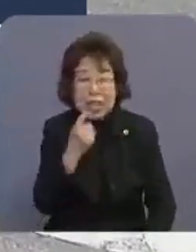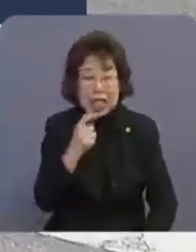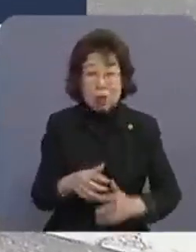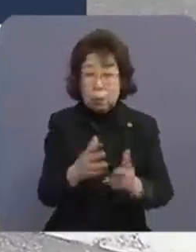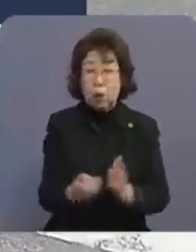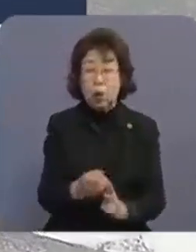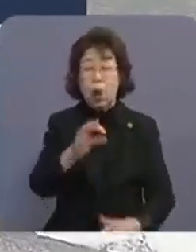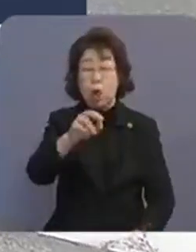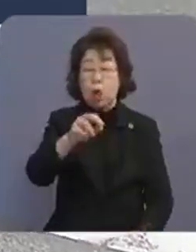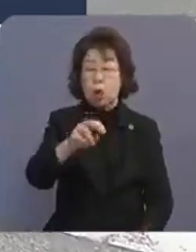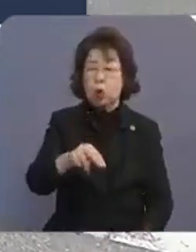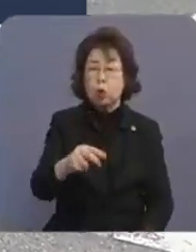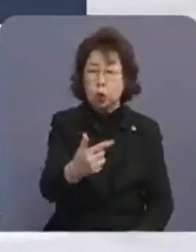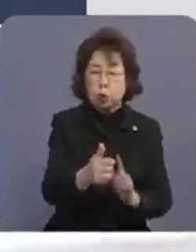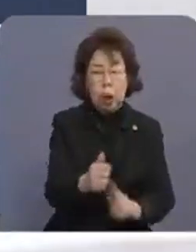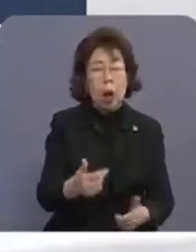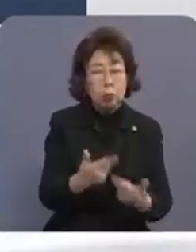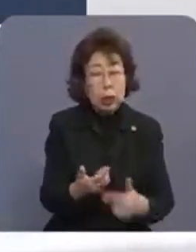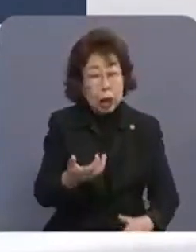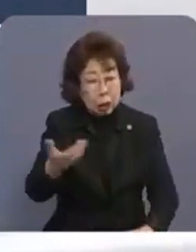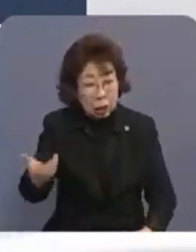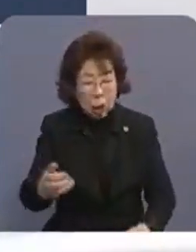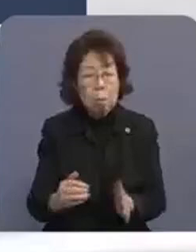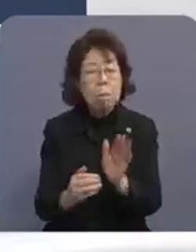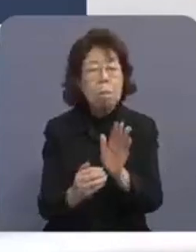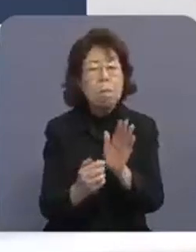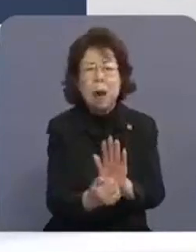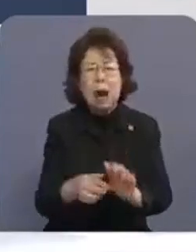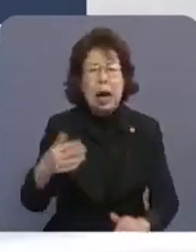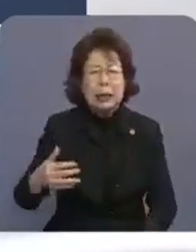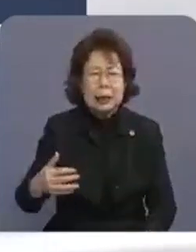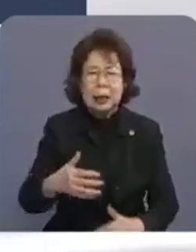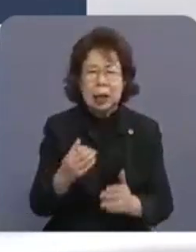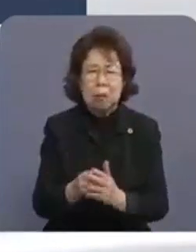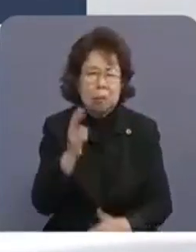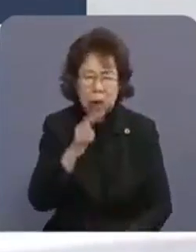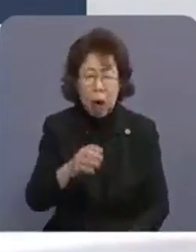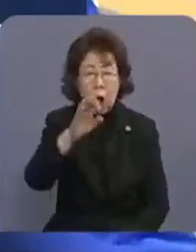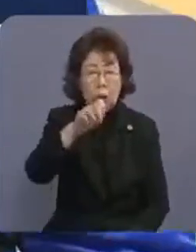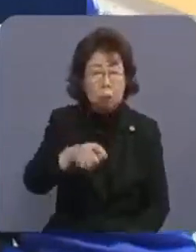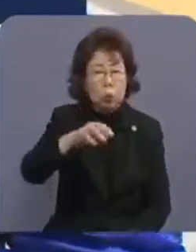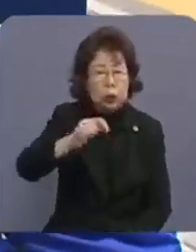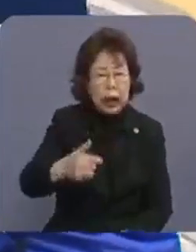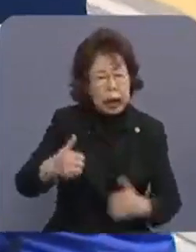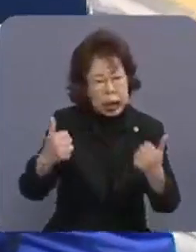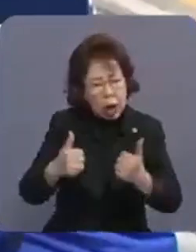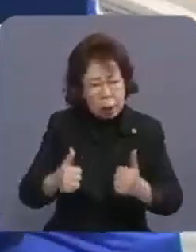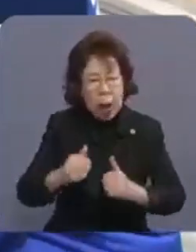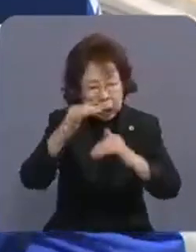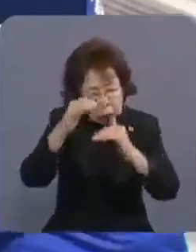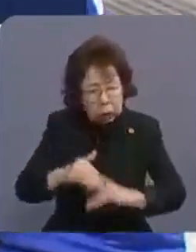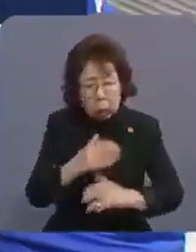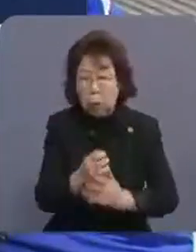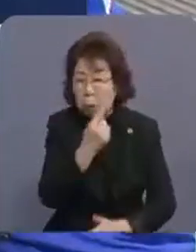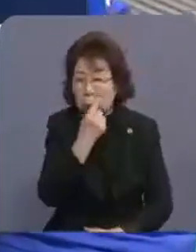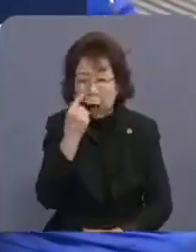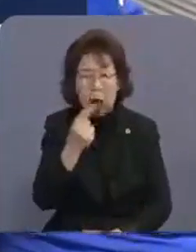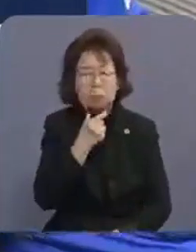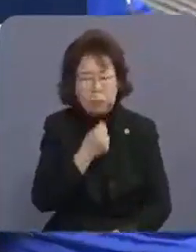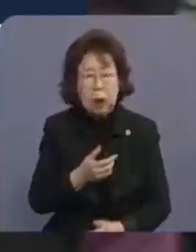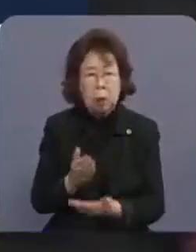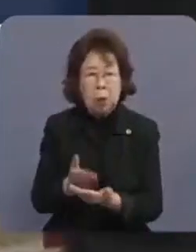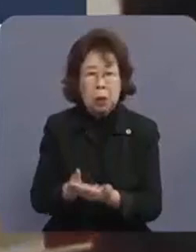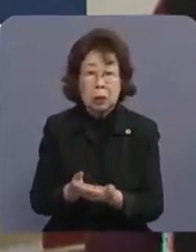윤준우 후보는 부산시가 이전 장소를 비공개한 것을 지적하며 풍산과 협약 체결 실상 파악하겠다고